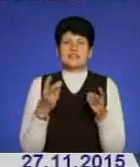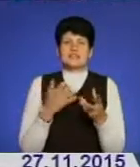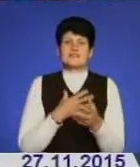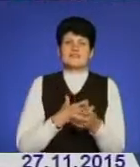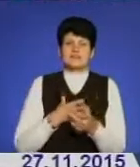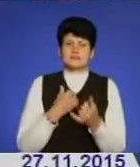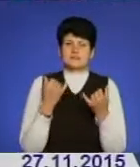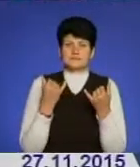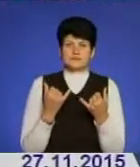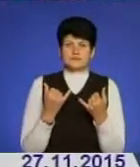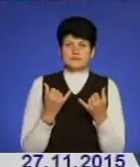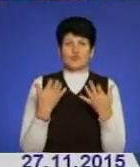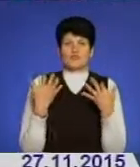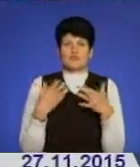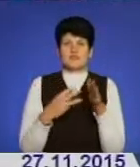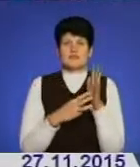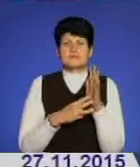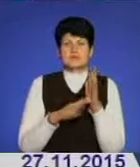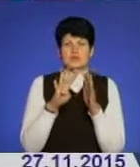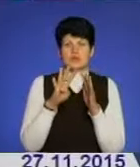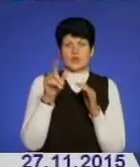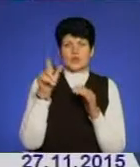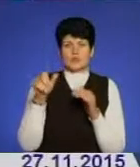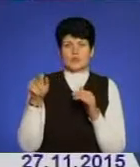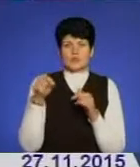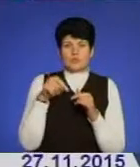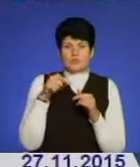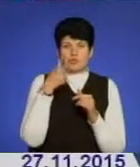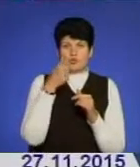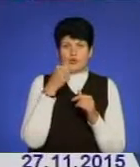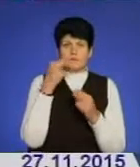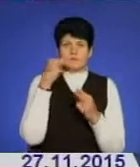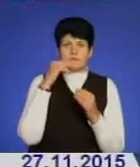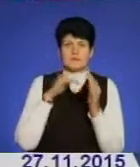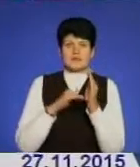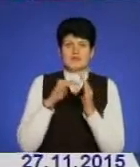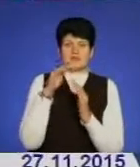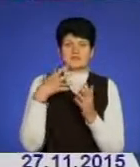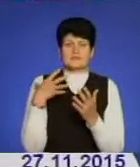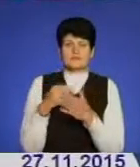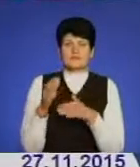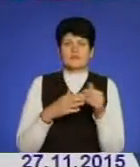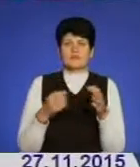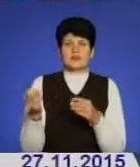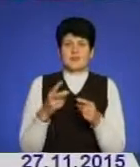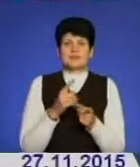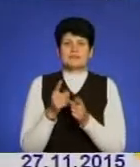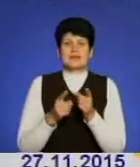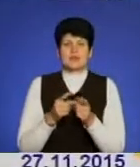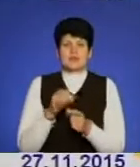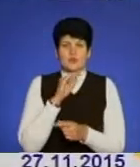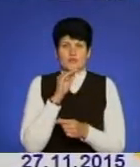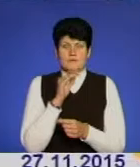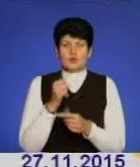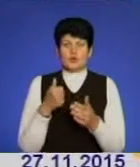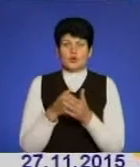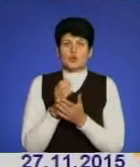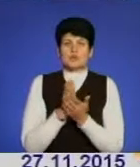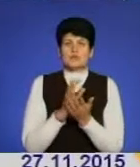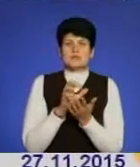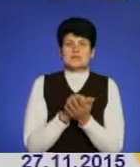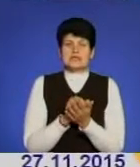праці. Вже 84 особи в цьому році підвищили свою кваліфікацію або змінили професію. До служби